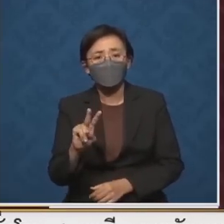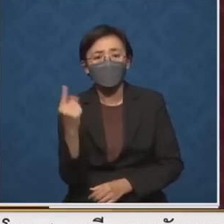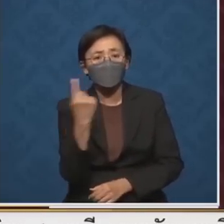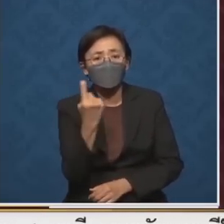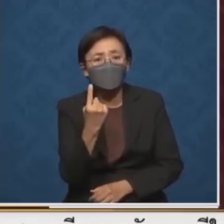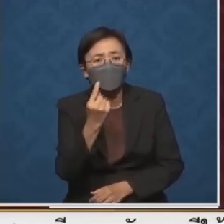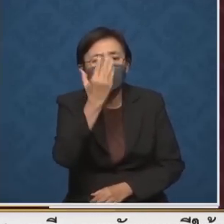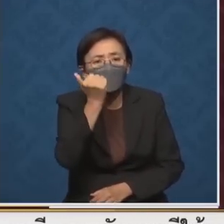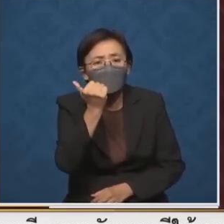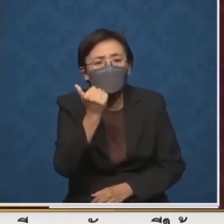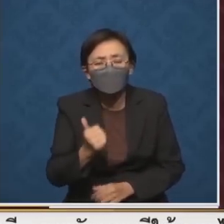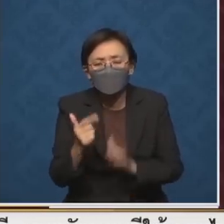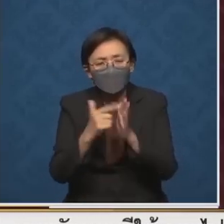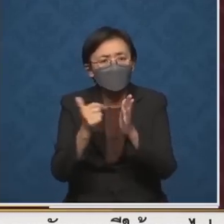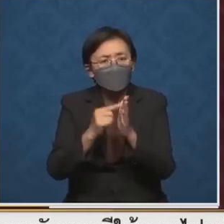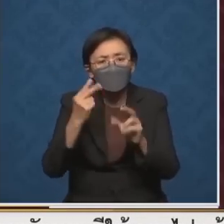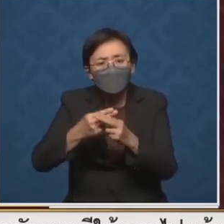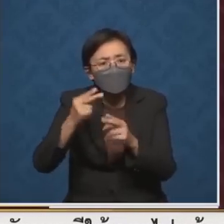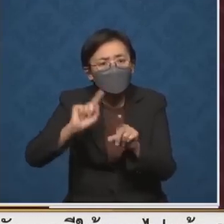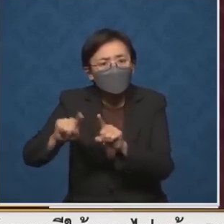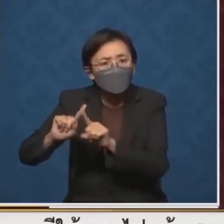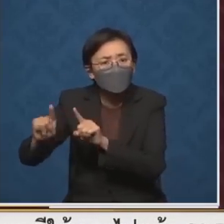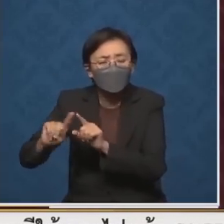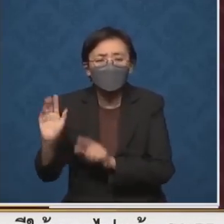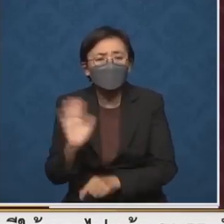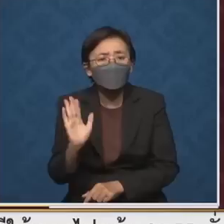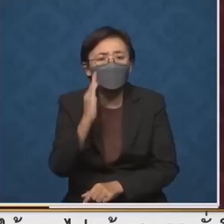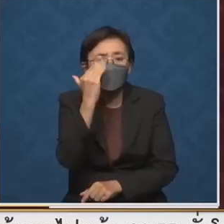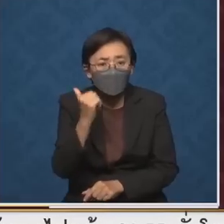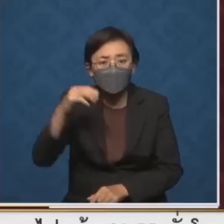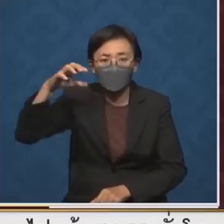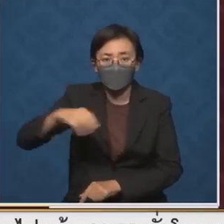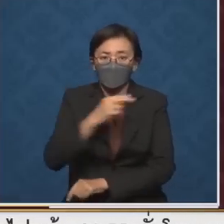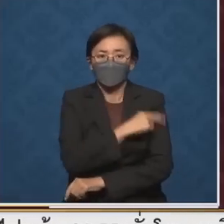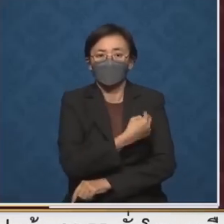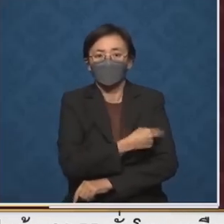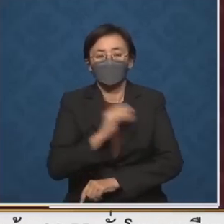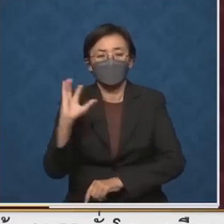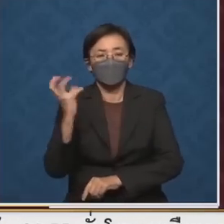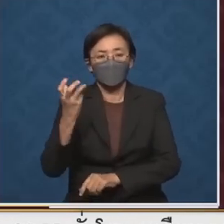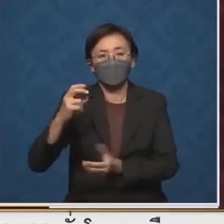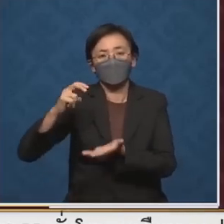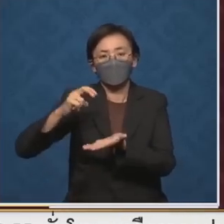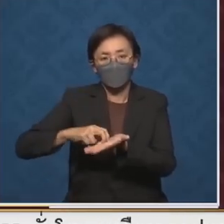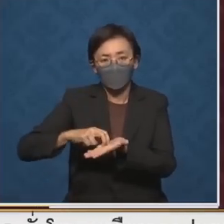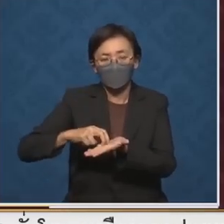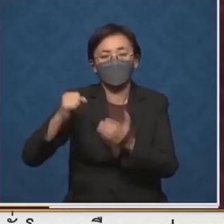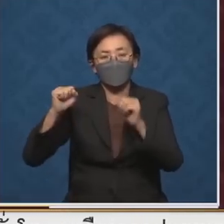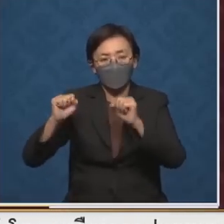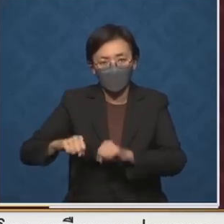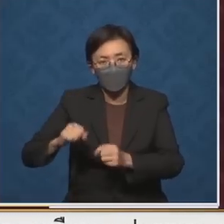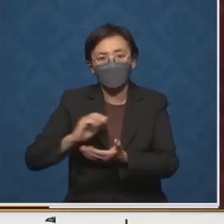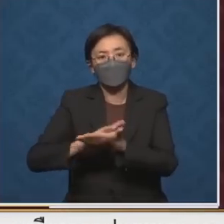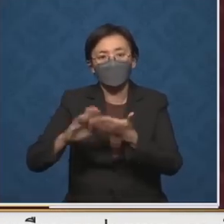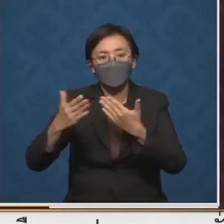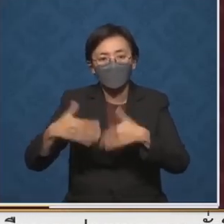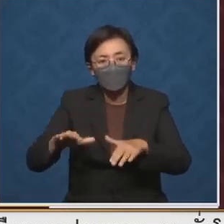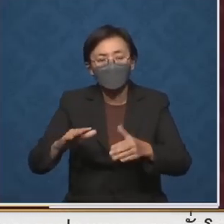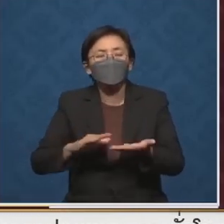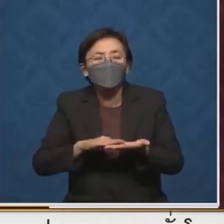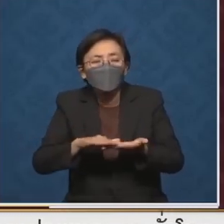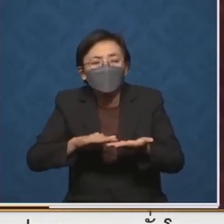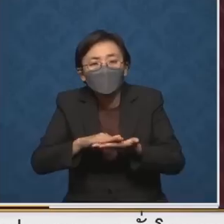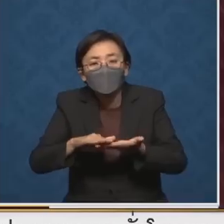ดอห้ออื่นซึงได้รบอนุมัตจากองการอนามัยโกเรีบร้อยแล้วขอโทษนะฮะ